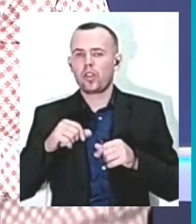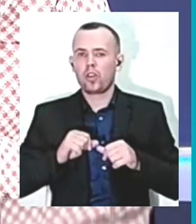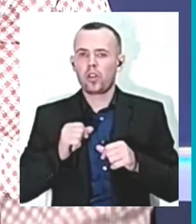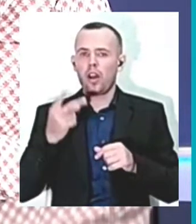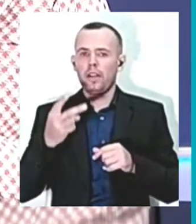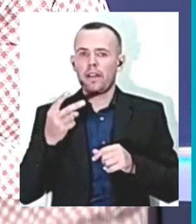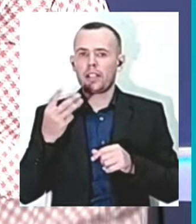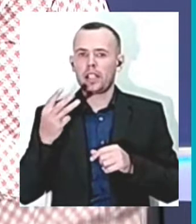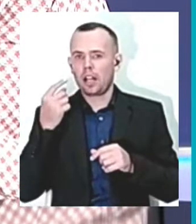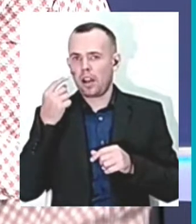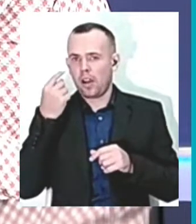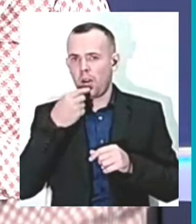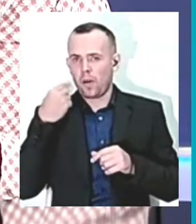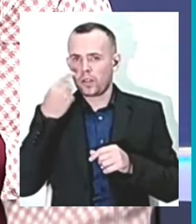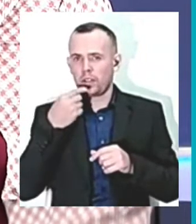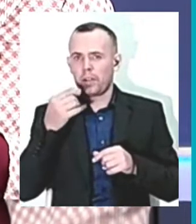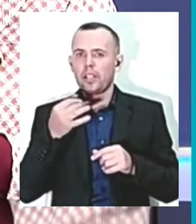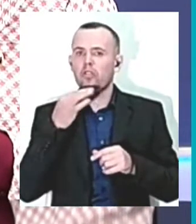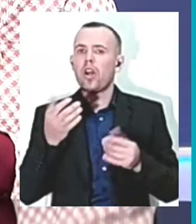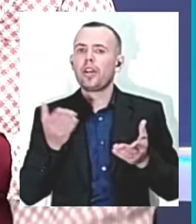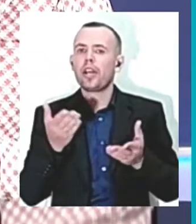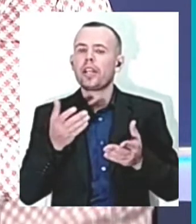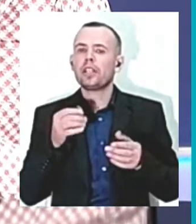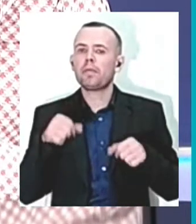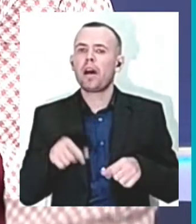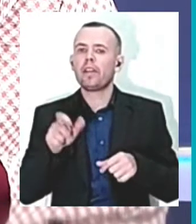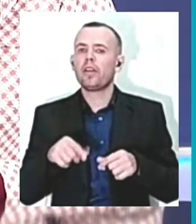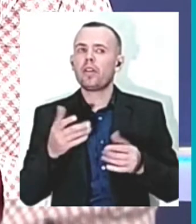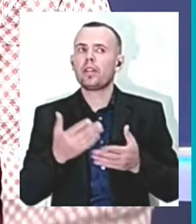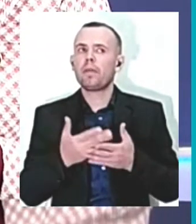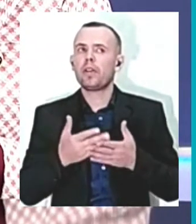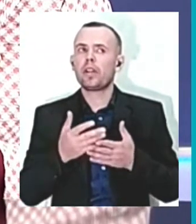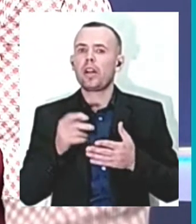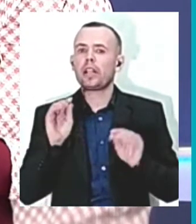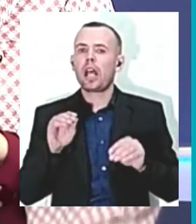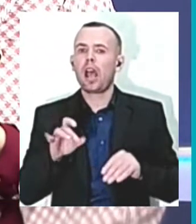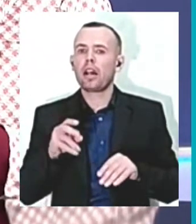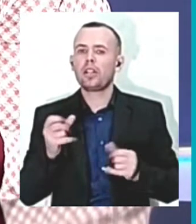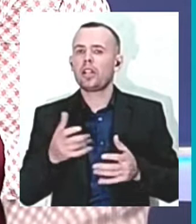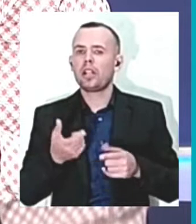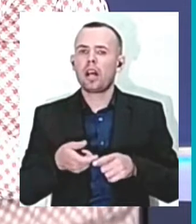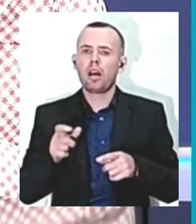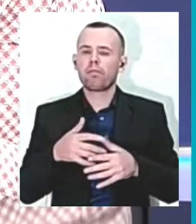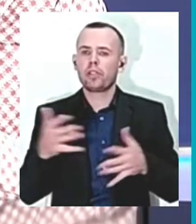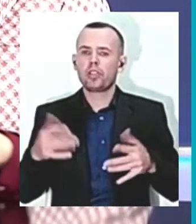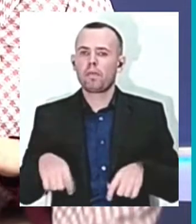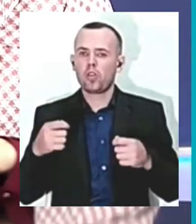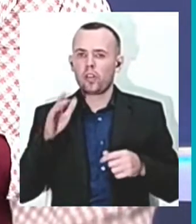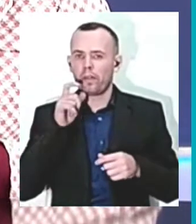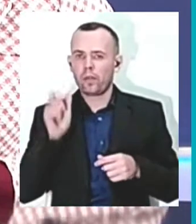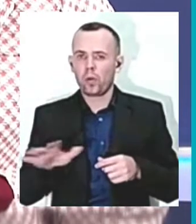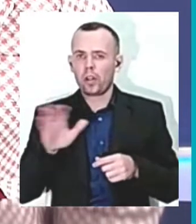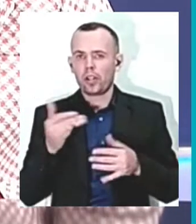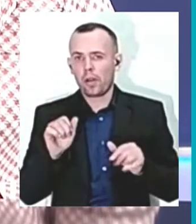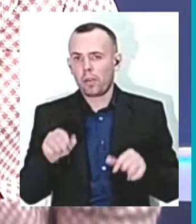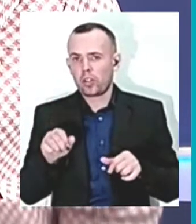І ось скажіть, які з прав людини, закріплених у декларації, найбільше порушуються в Україні? І, можливо, зокрема, які запити у